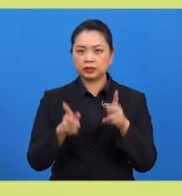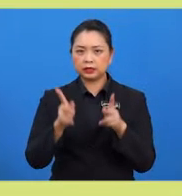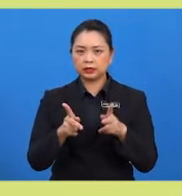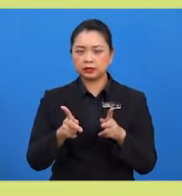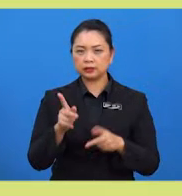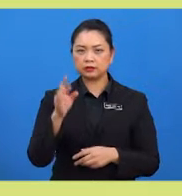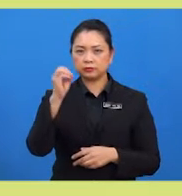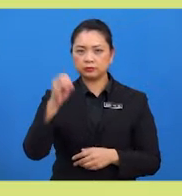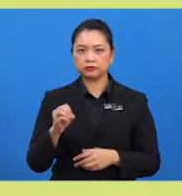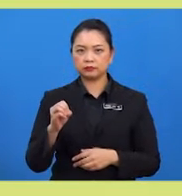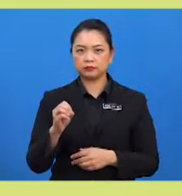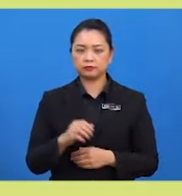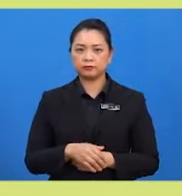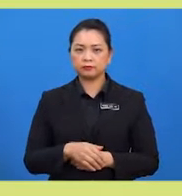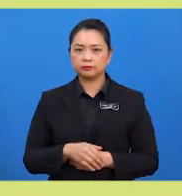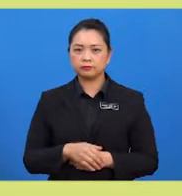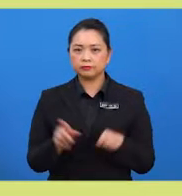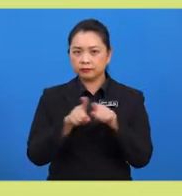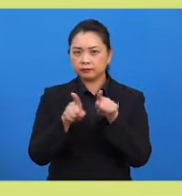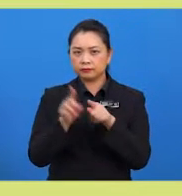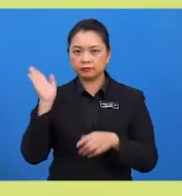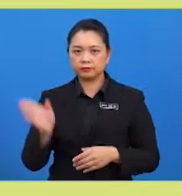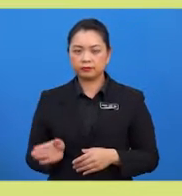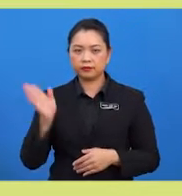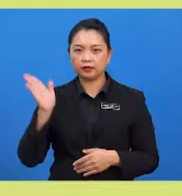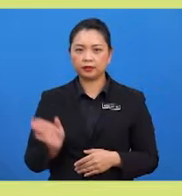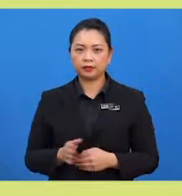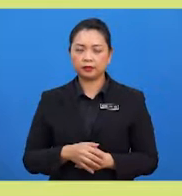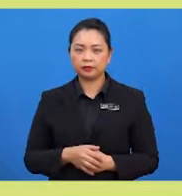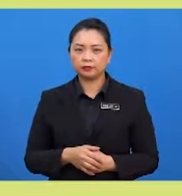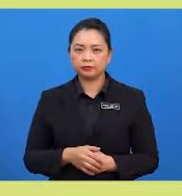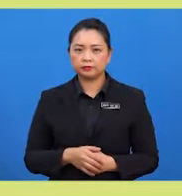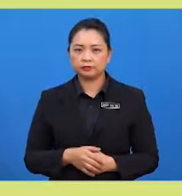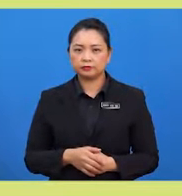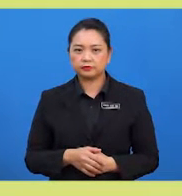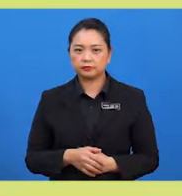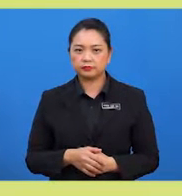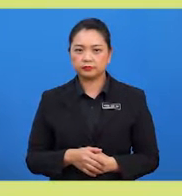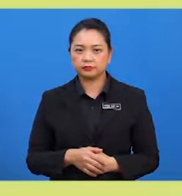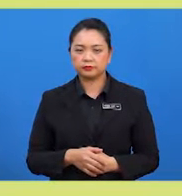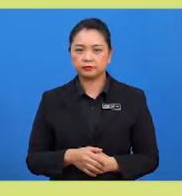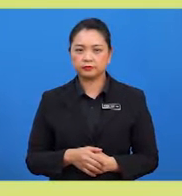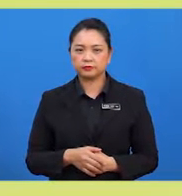10% darab RM20,000 sama dengan RM2,000. Manakala susut nilai lengkapan